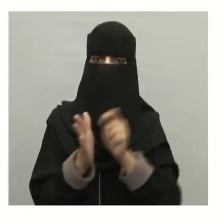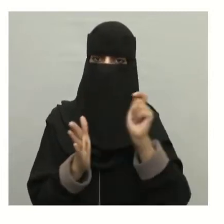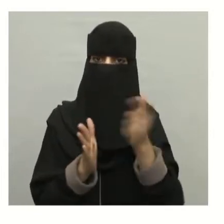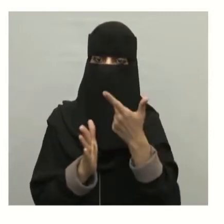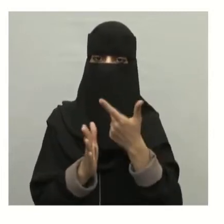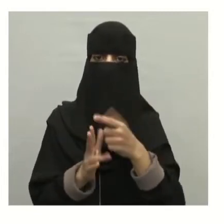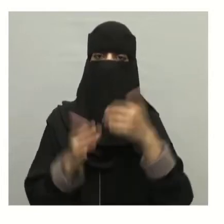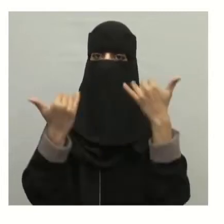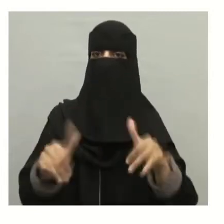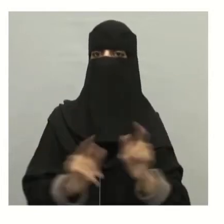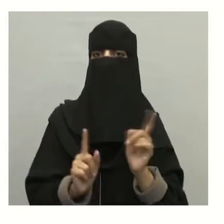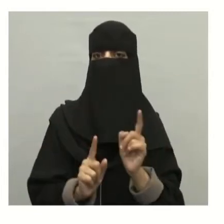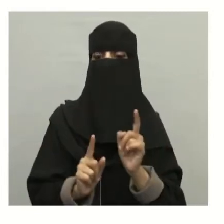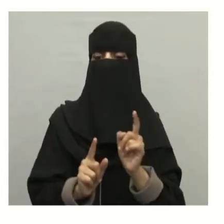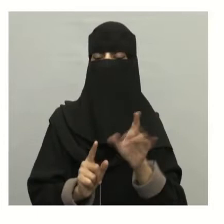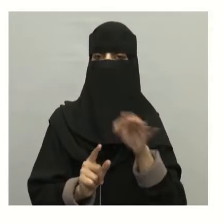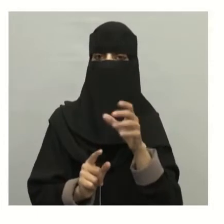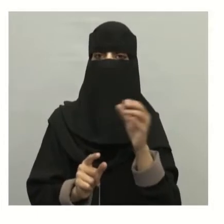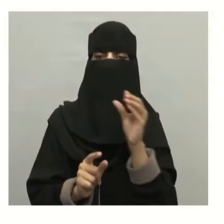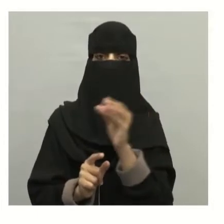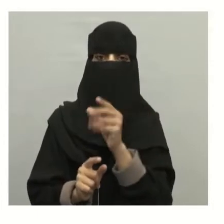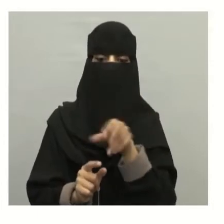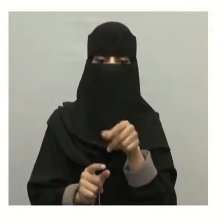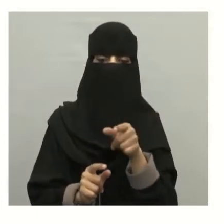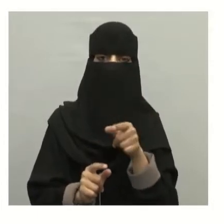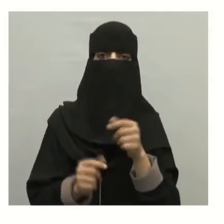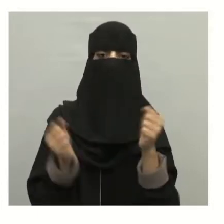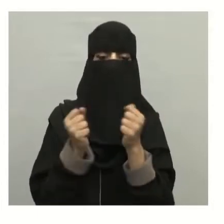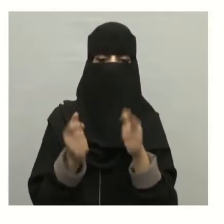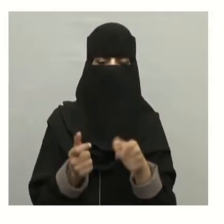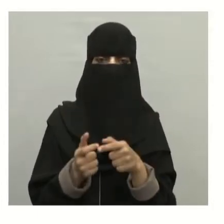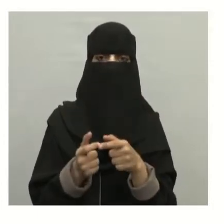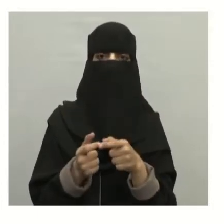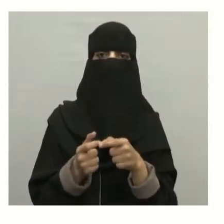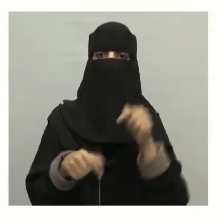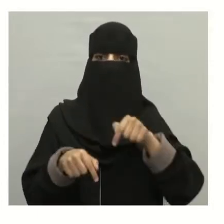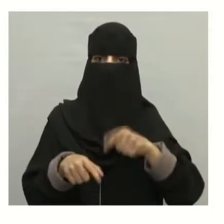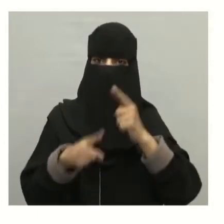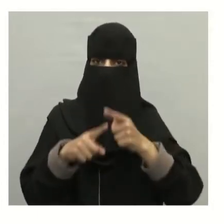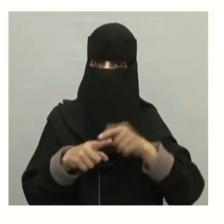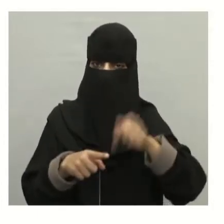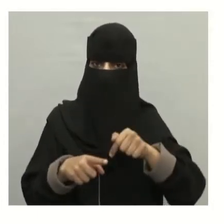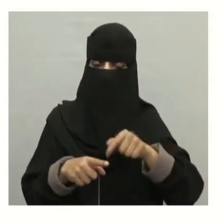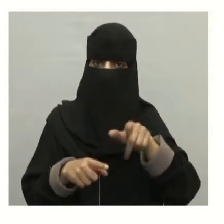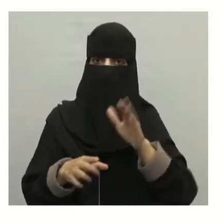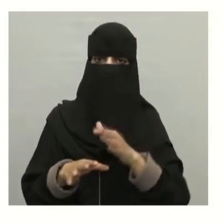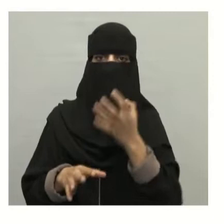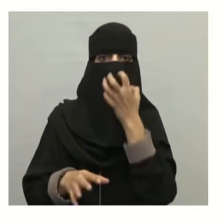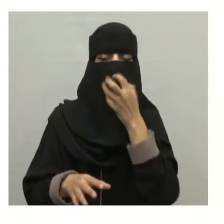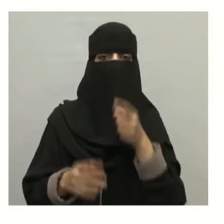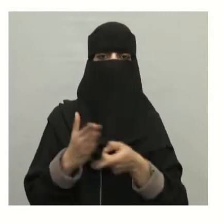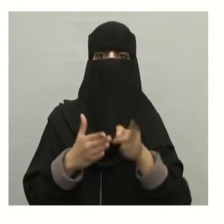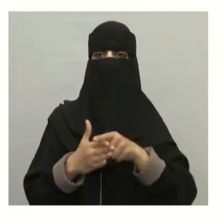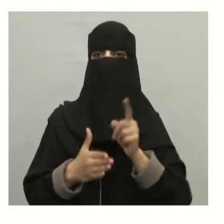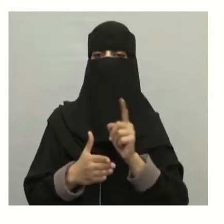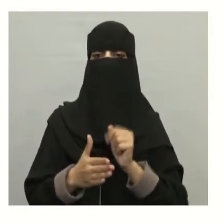كي لا تفسد، كبعض المواد الغذائية المبردة والطازجة التي لا تحتمل درجة حرارة